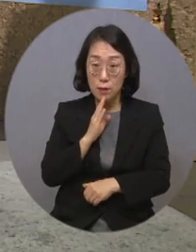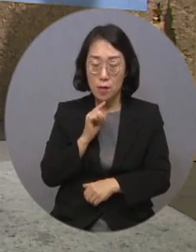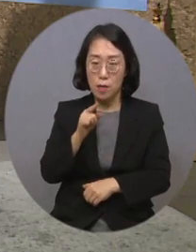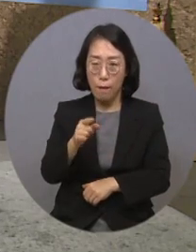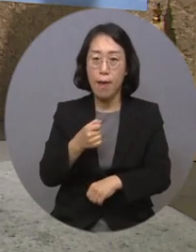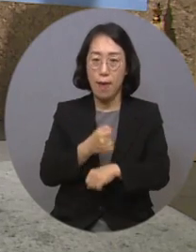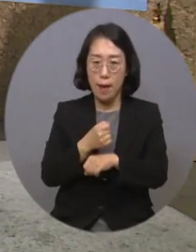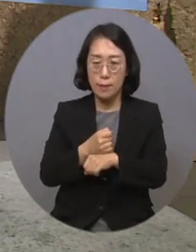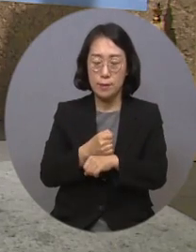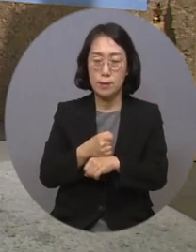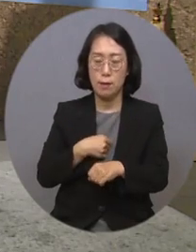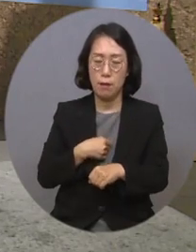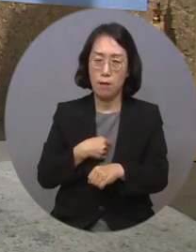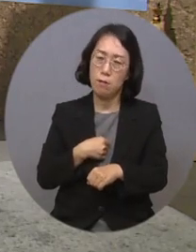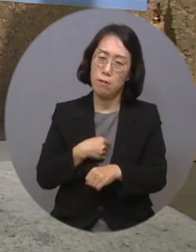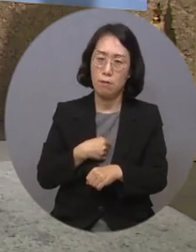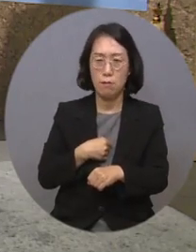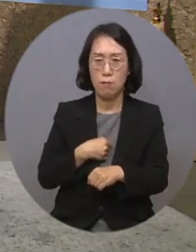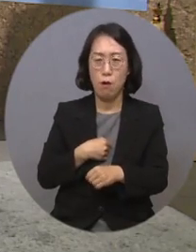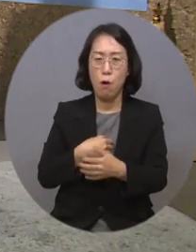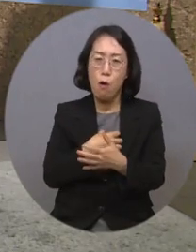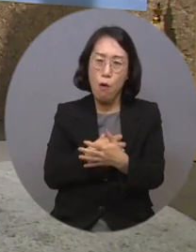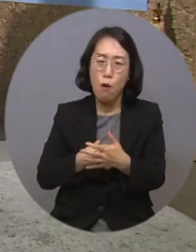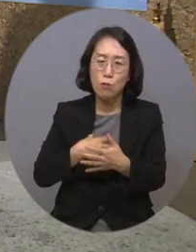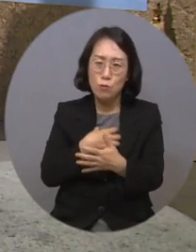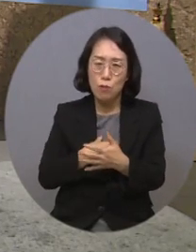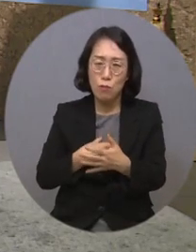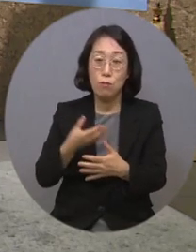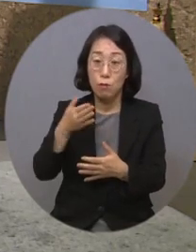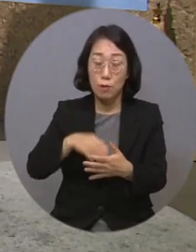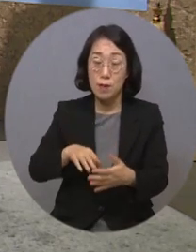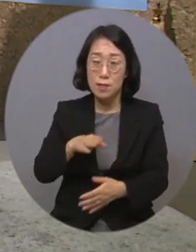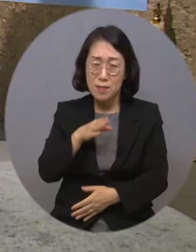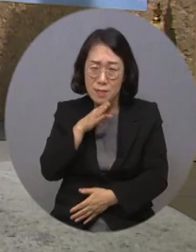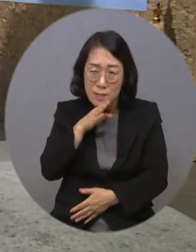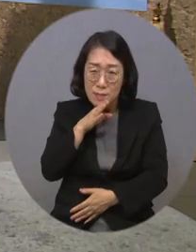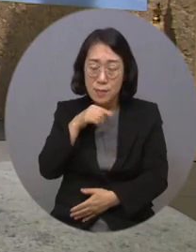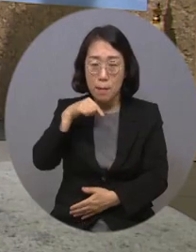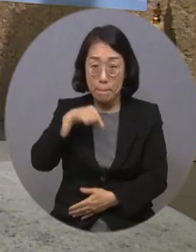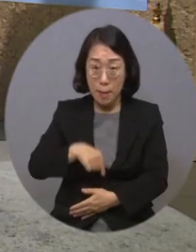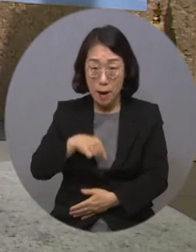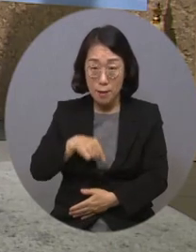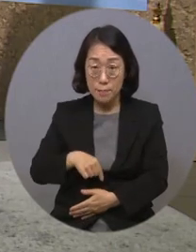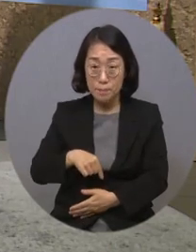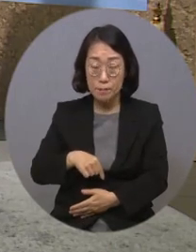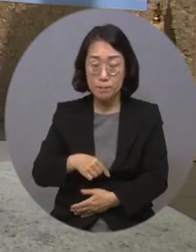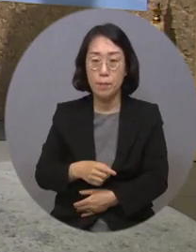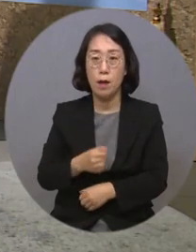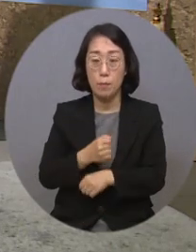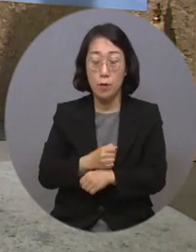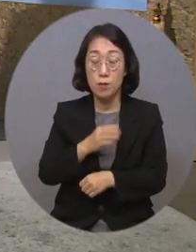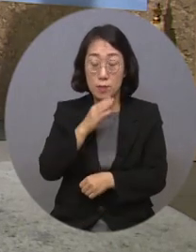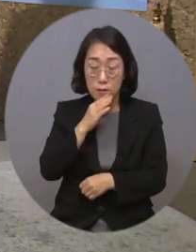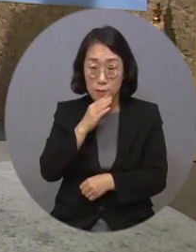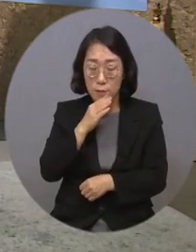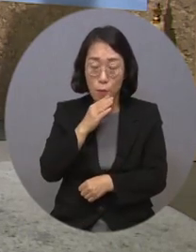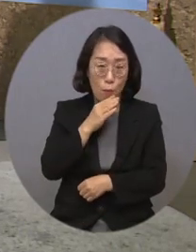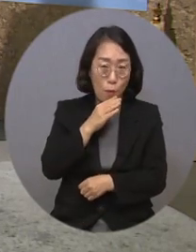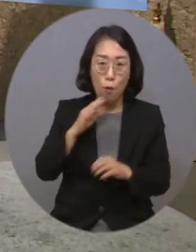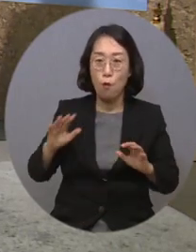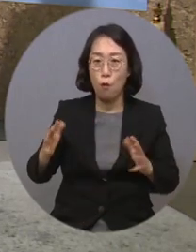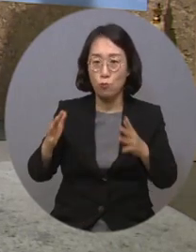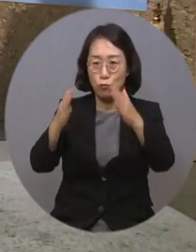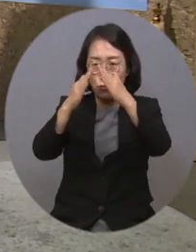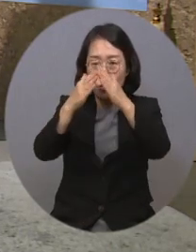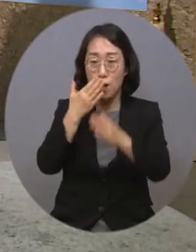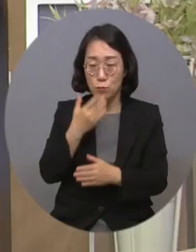해야지 하고 생각하면 좀 겁을 먹게 되는데 그럼요. 정말 진심으로 어떤 일을 대하다 보니까 건물도 짓게 되고 또